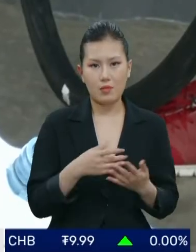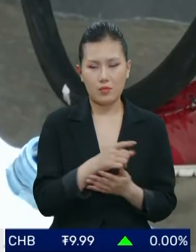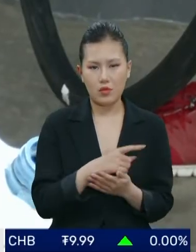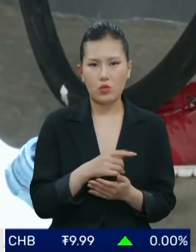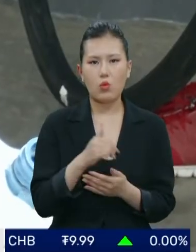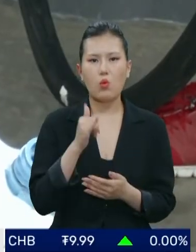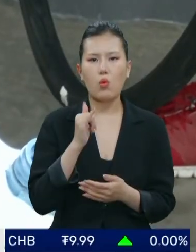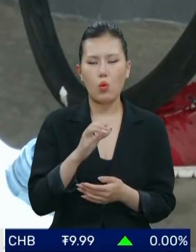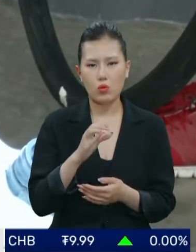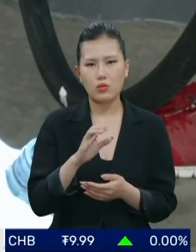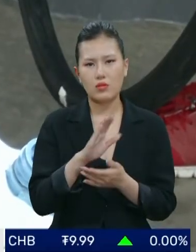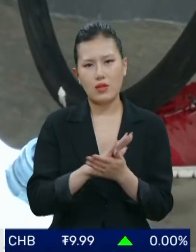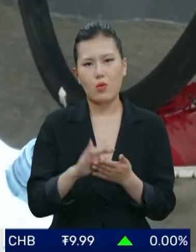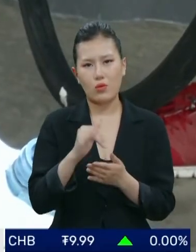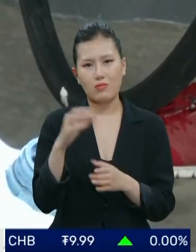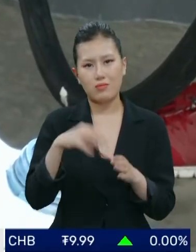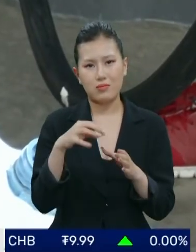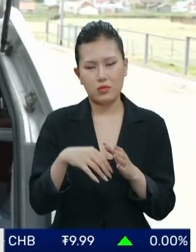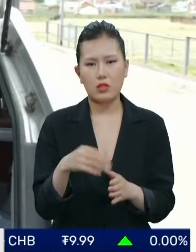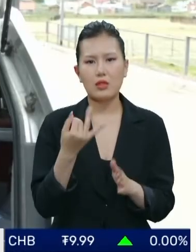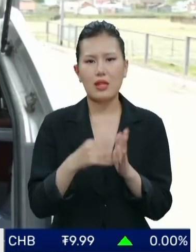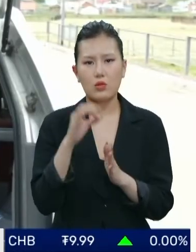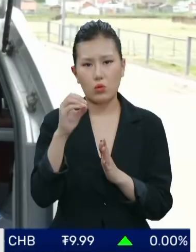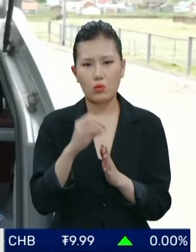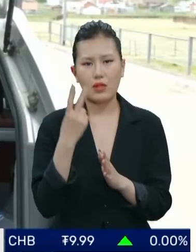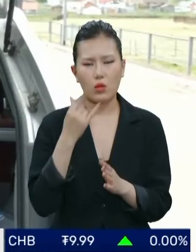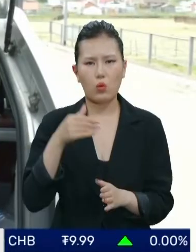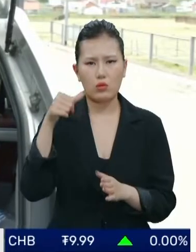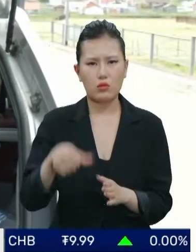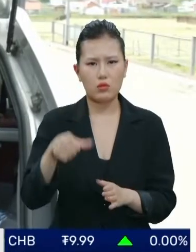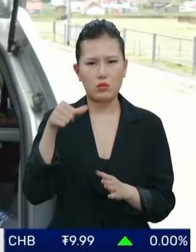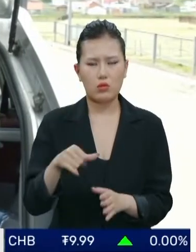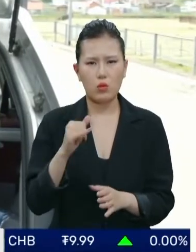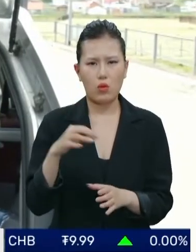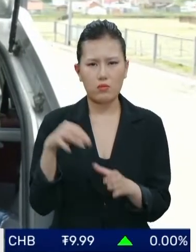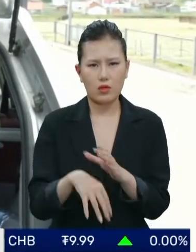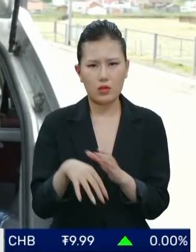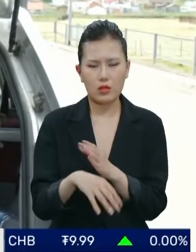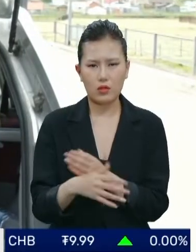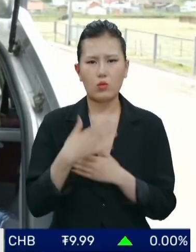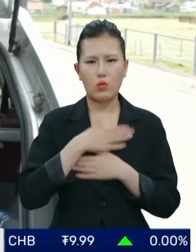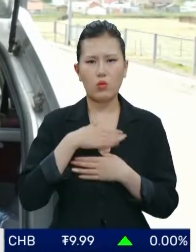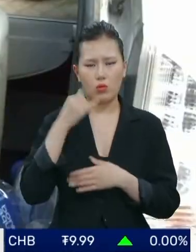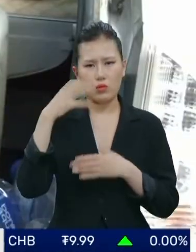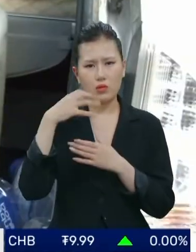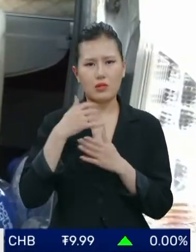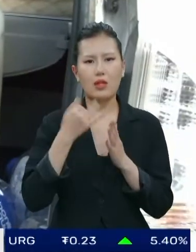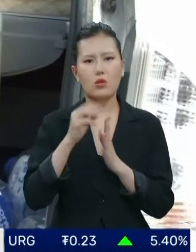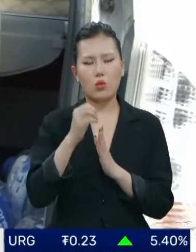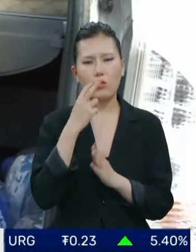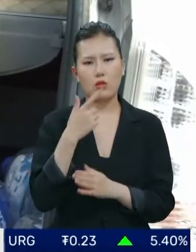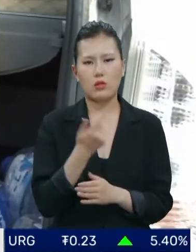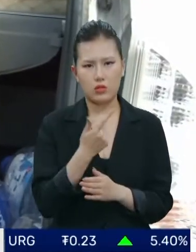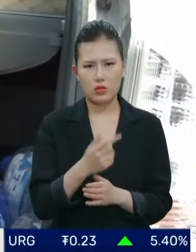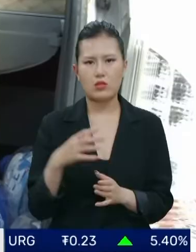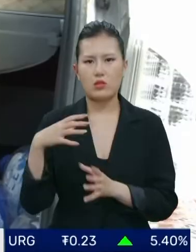хэрэглээнийхээ цэвэр усны 70 гаруй хувийг зөвхөн усанд орох суултарын ус татхад зарцуулдаг гэсэн тооцоололч байна. Дэлхийн бүх усыг 4 литрийн савнд